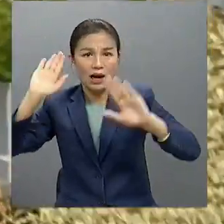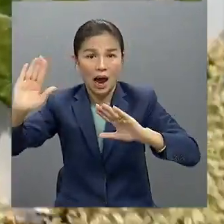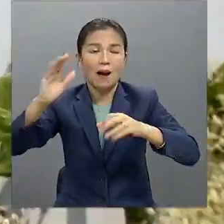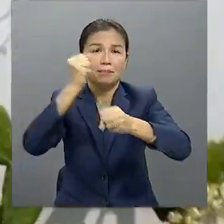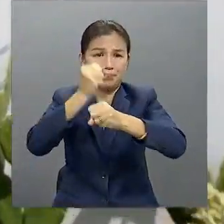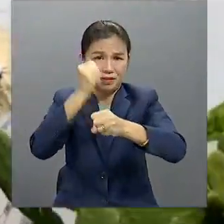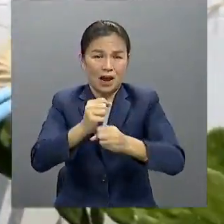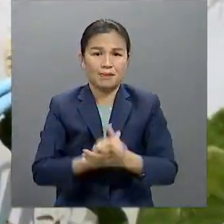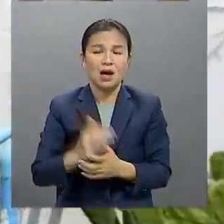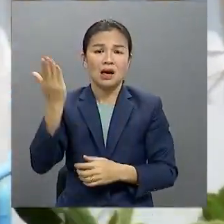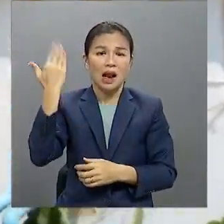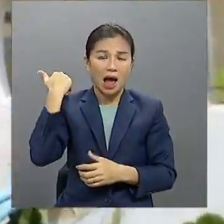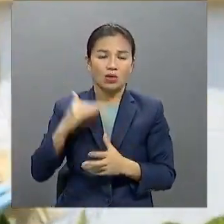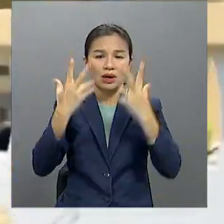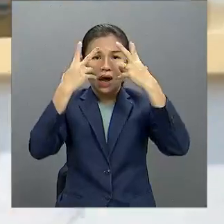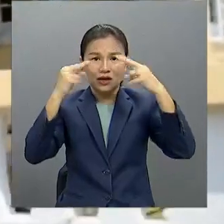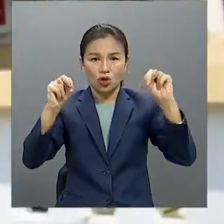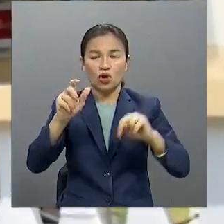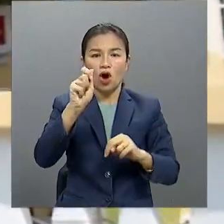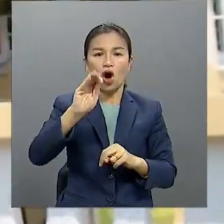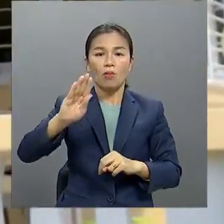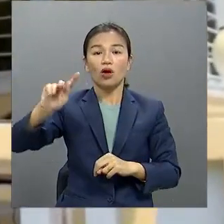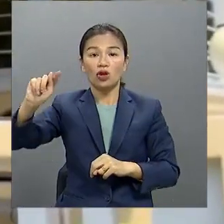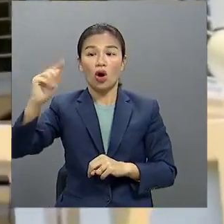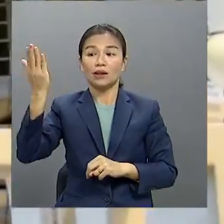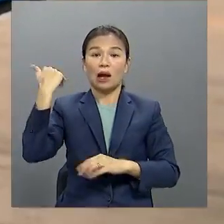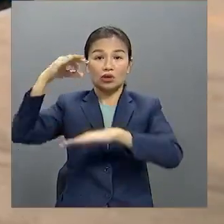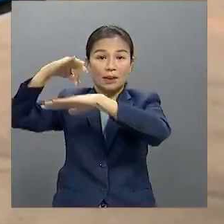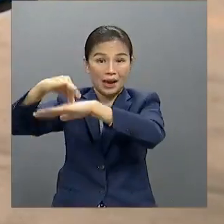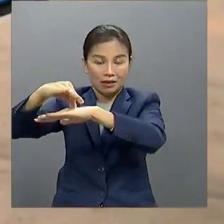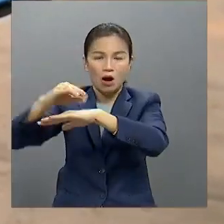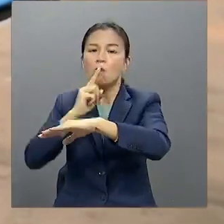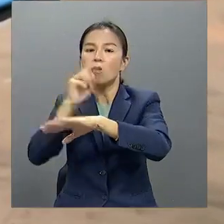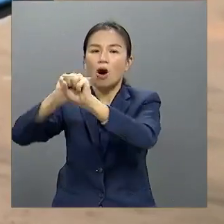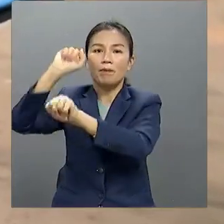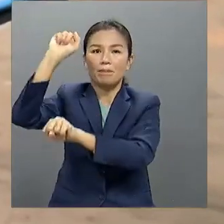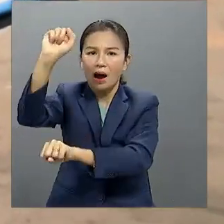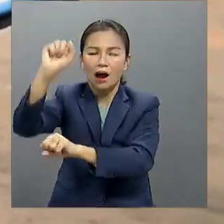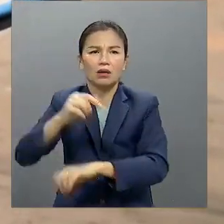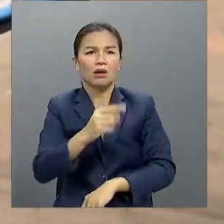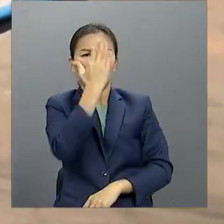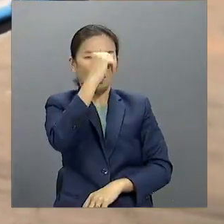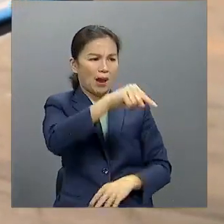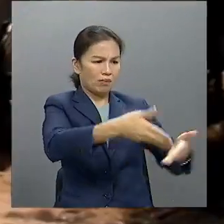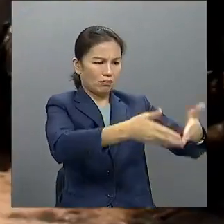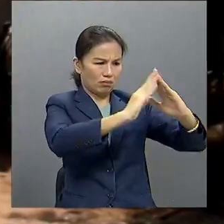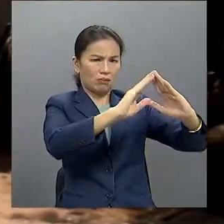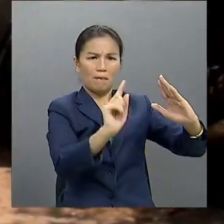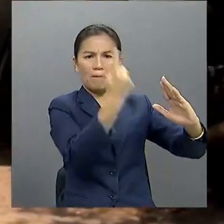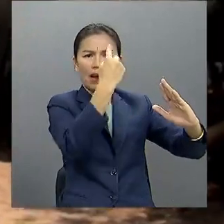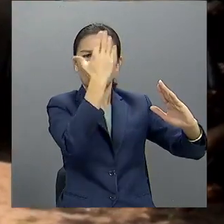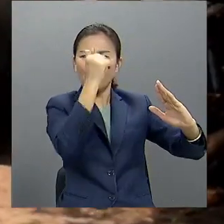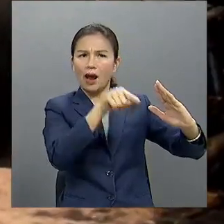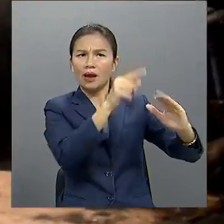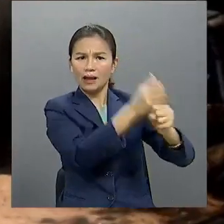สนศรีนายกอบต.คนเก่าเนี่ยเคยอยู่เนี่ยนะติดป้ายเอาไว้ก็เลยสงสัยว่าร้านค้าเบเกอรี่นี้สร้างมาได้อย่างไรนะหรือว่